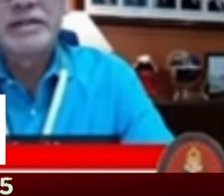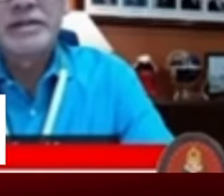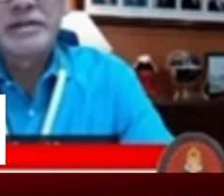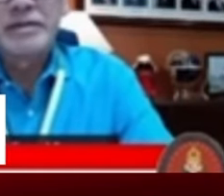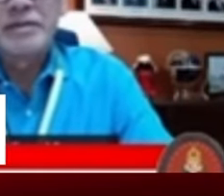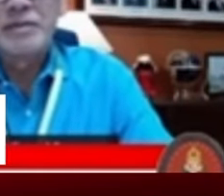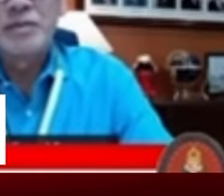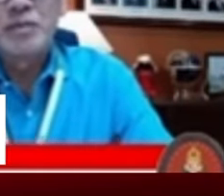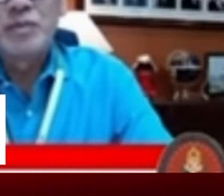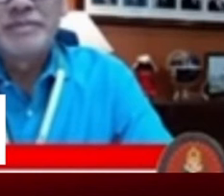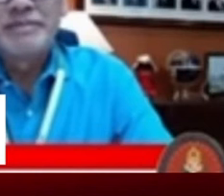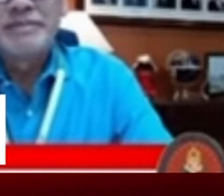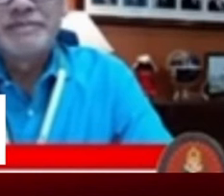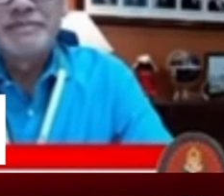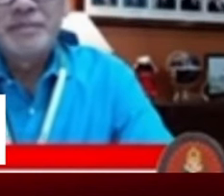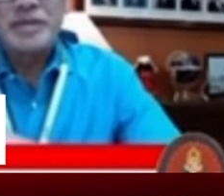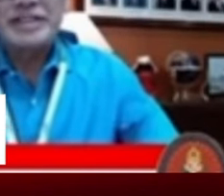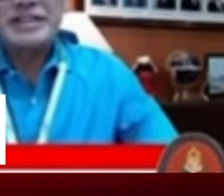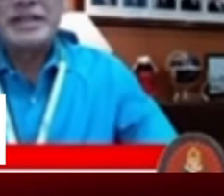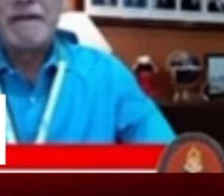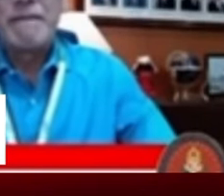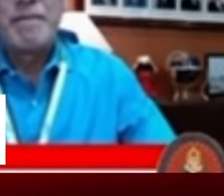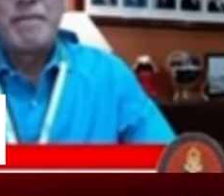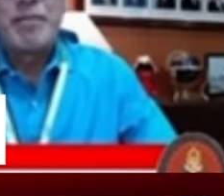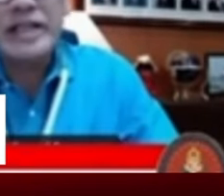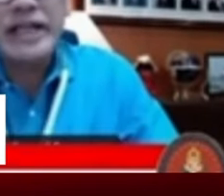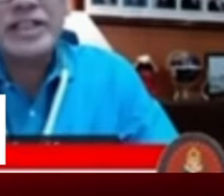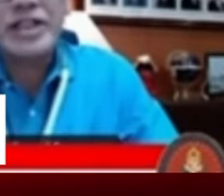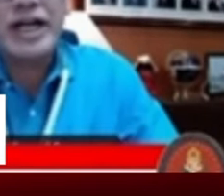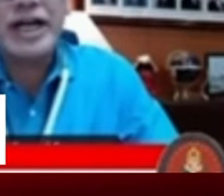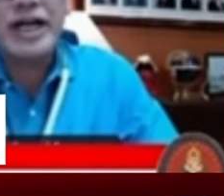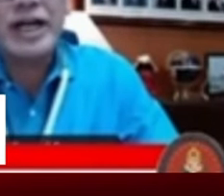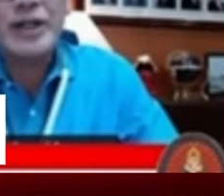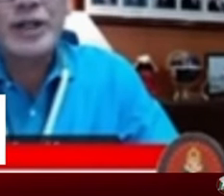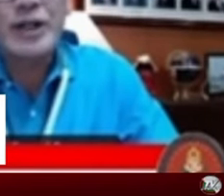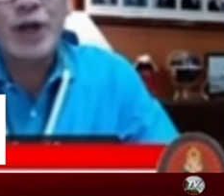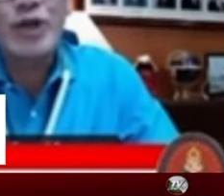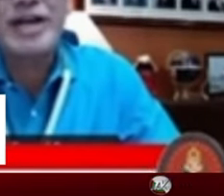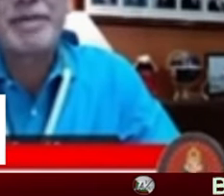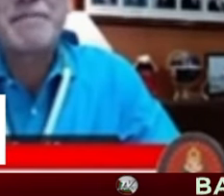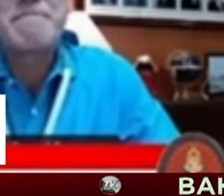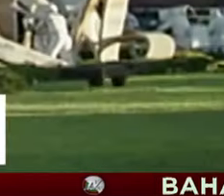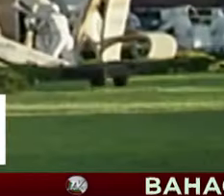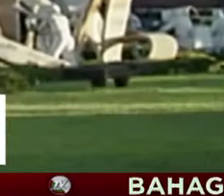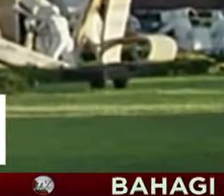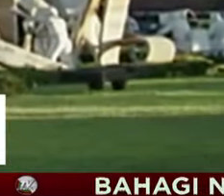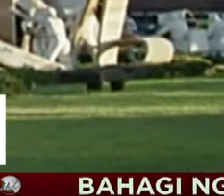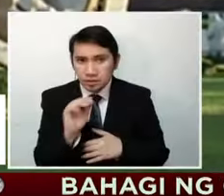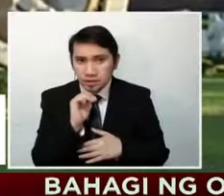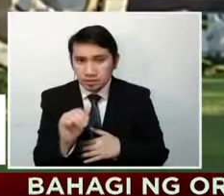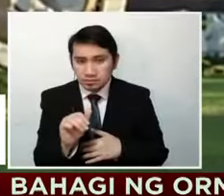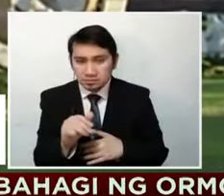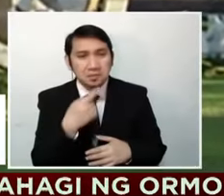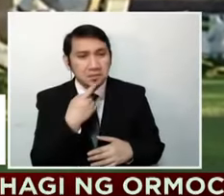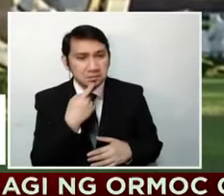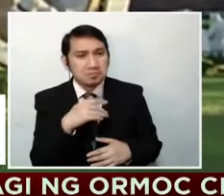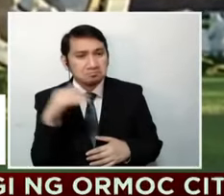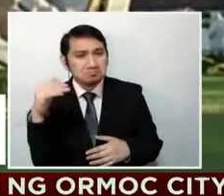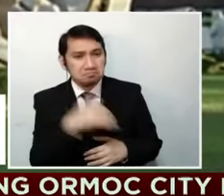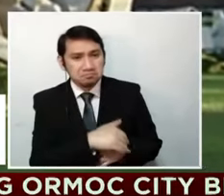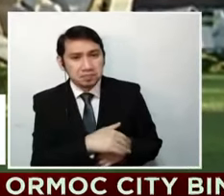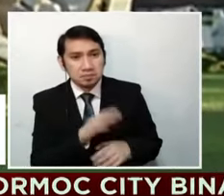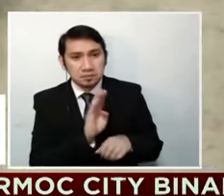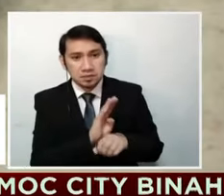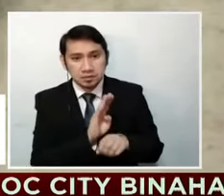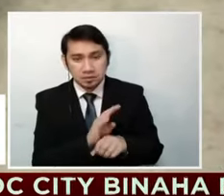2 pesos and 35 centavos. Just quickly, very quickly, nalugi ba sila o hindi? Yes, nalugi kami. Paliwanag ng Commission on